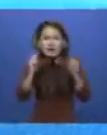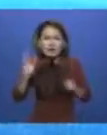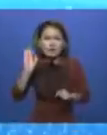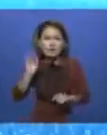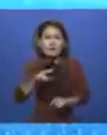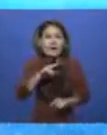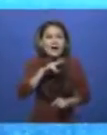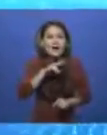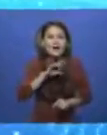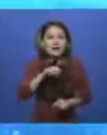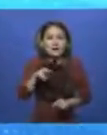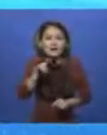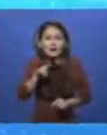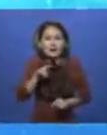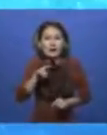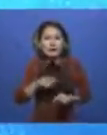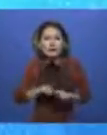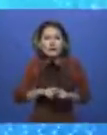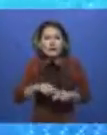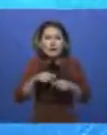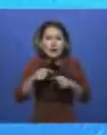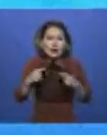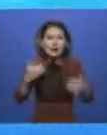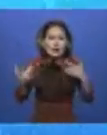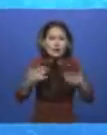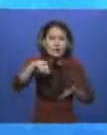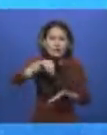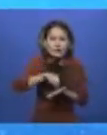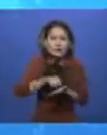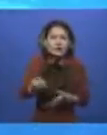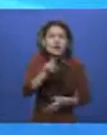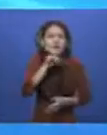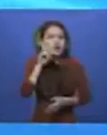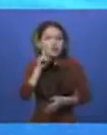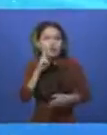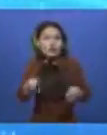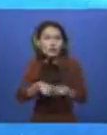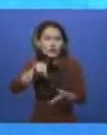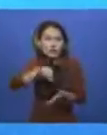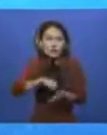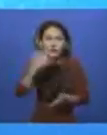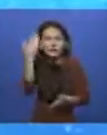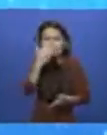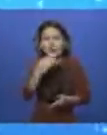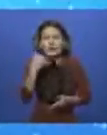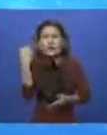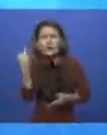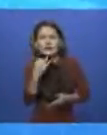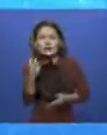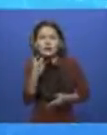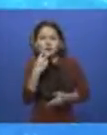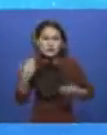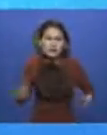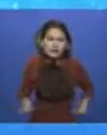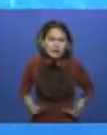Лидия Каденова сияқты сатира саңлақтары мен көңілді тапқырлар клубының талантты жастар ойнайтын бұл телехикая өзінің астарлы қазақи қалжыңымен